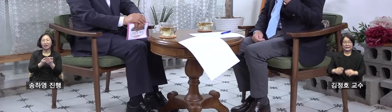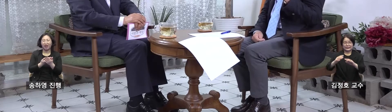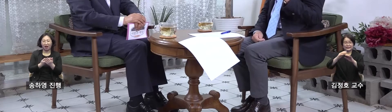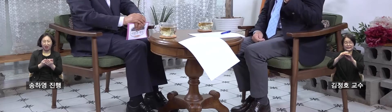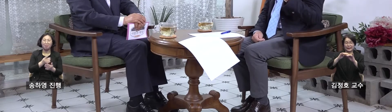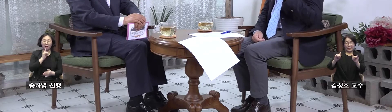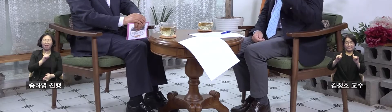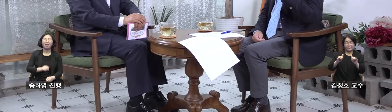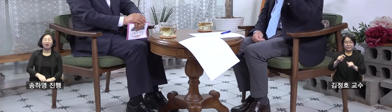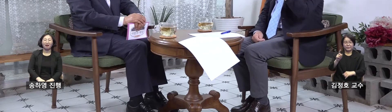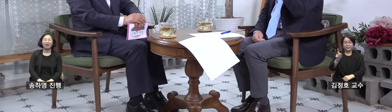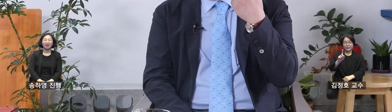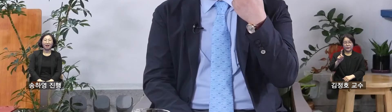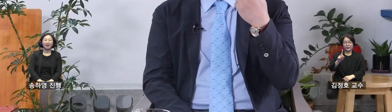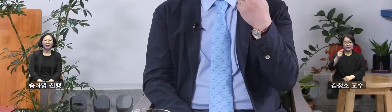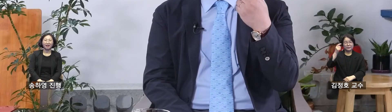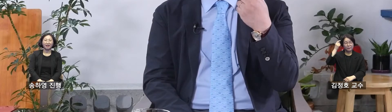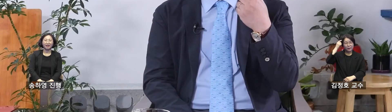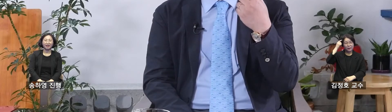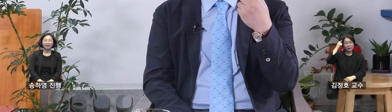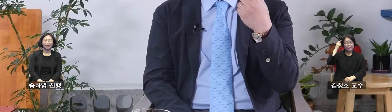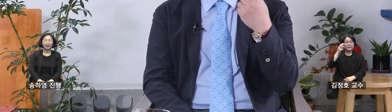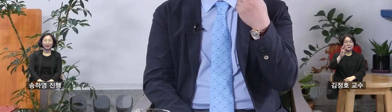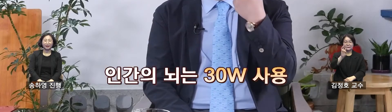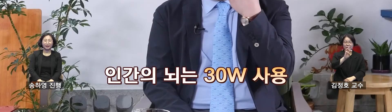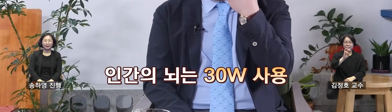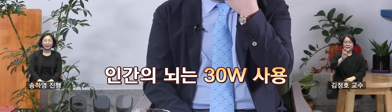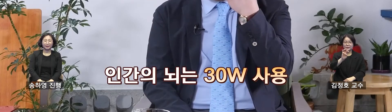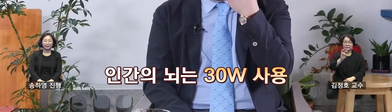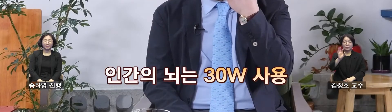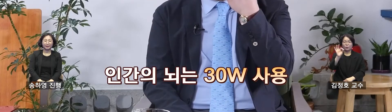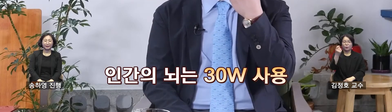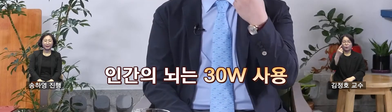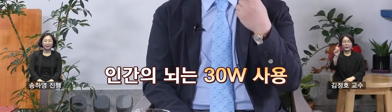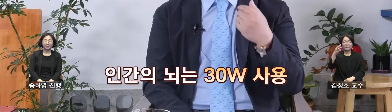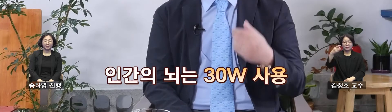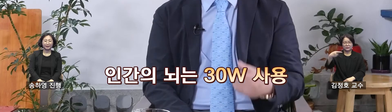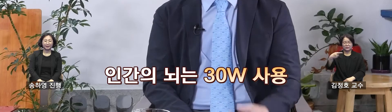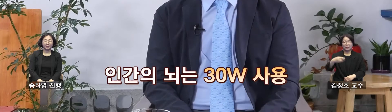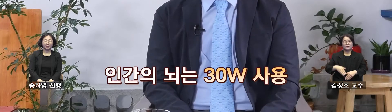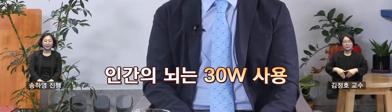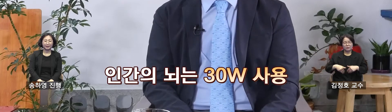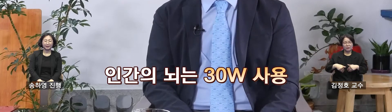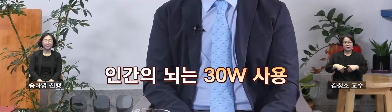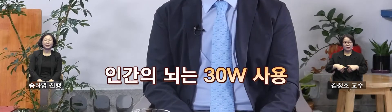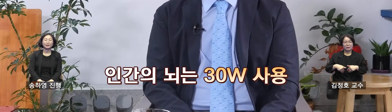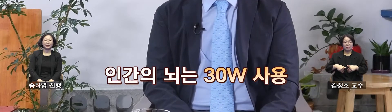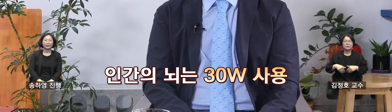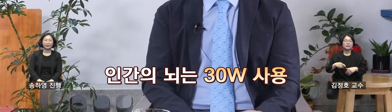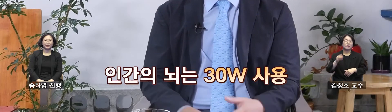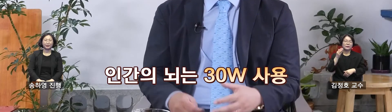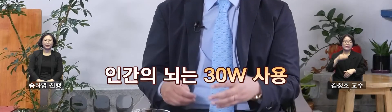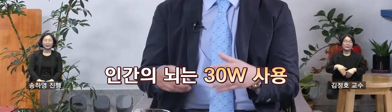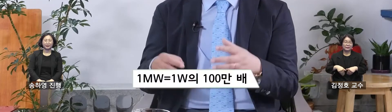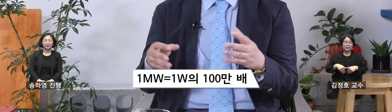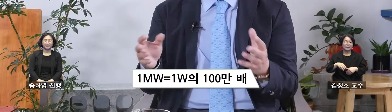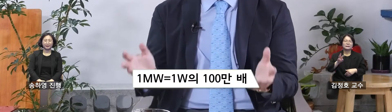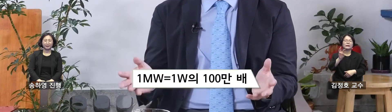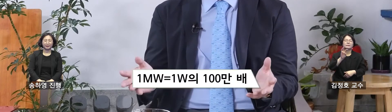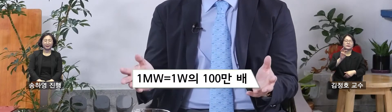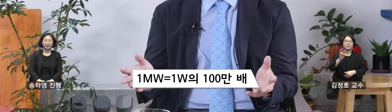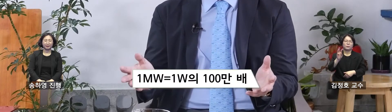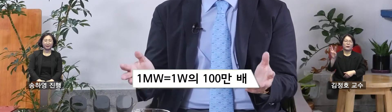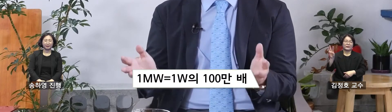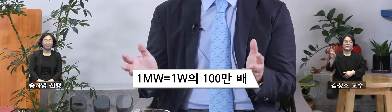인간은 지금 우리 머리가 한 30W면 동작한다면 따뜻하지 않습니까? 30W 정도 된답니다. 그런데 데이터